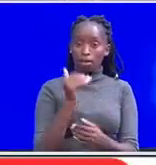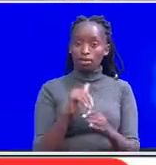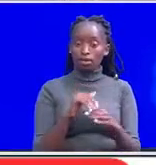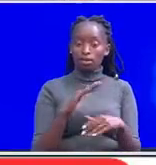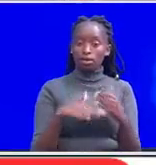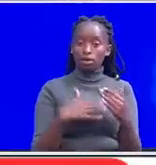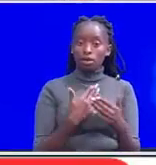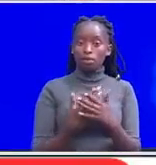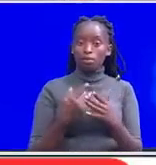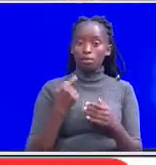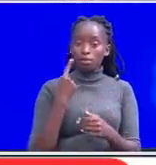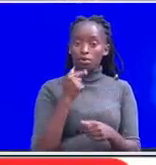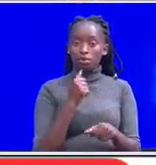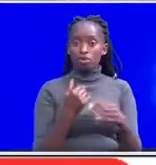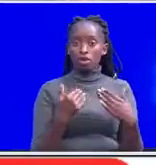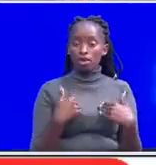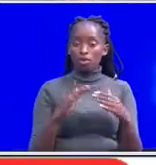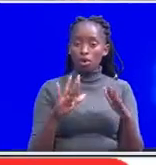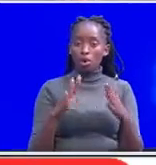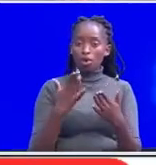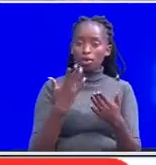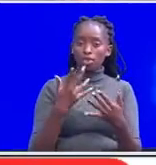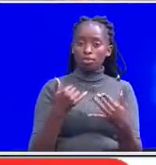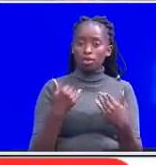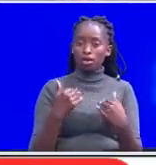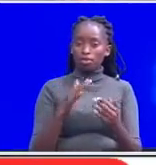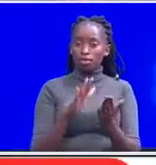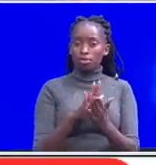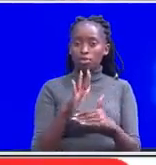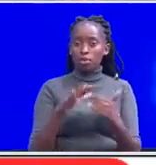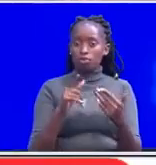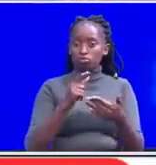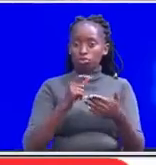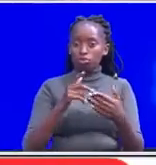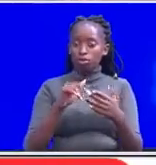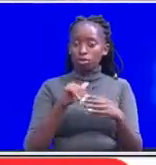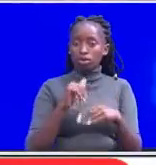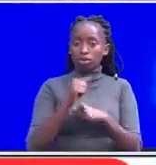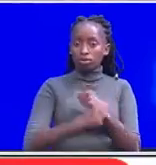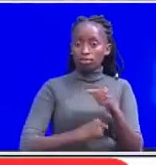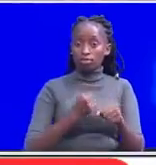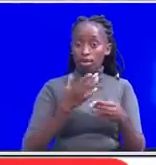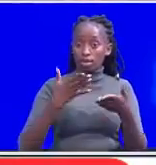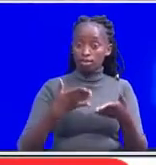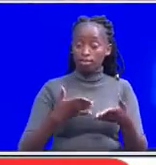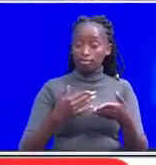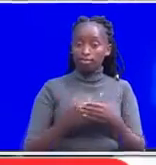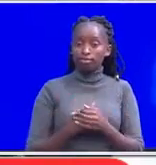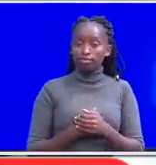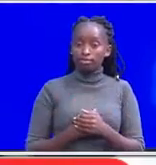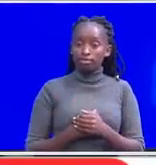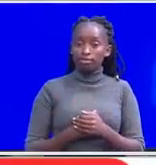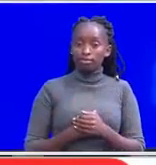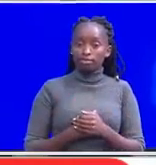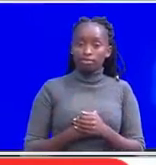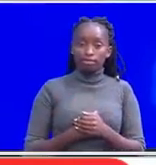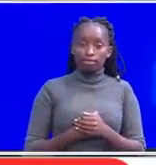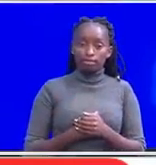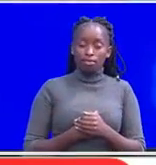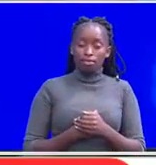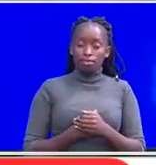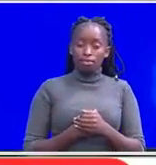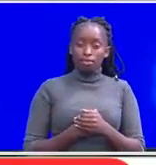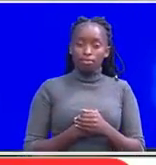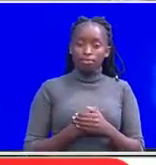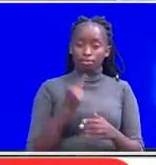au watasusia usahihishaji wa mitihani hiyo mwaka huu. Swanji Sostin anatuarifu. Ni